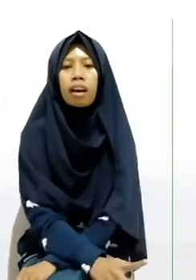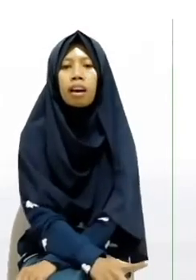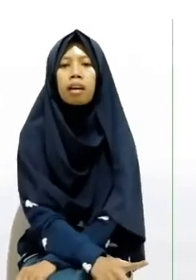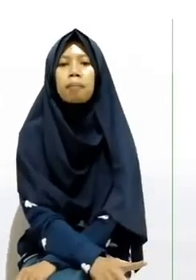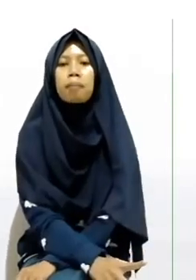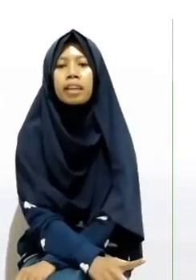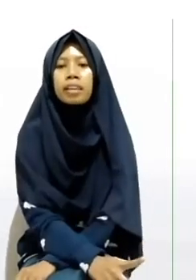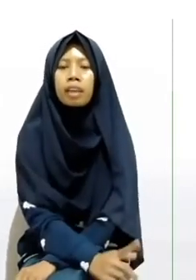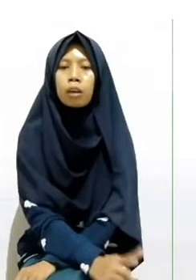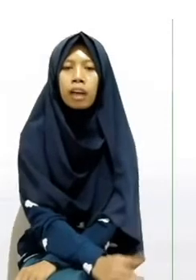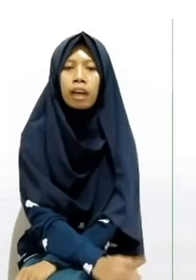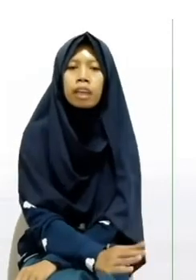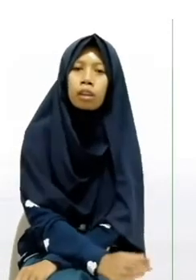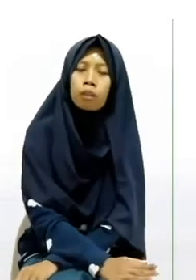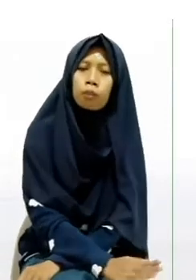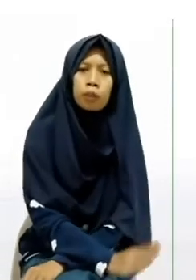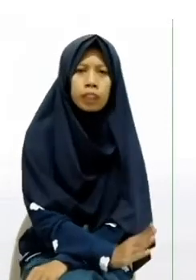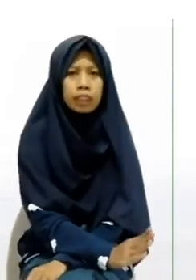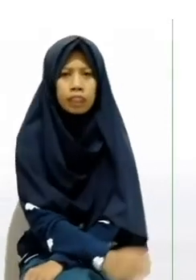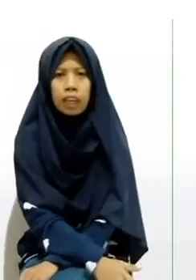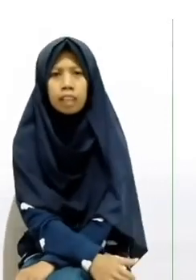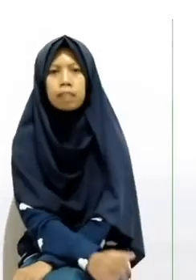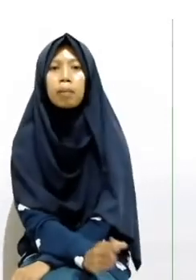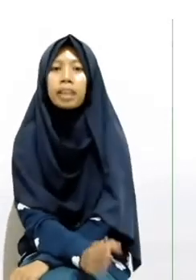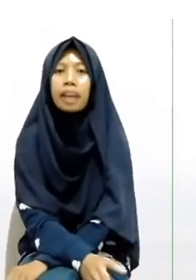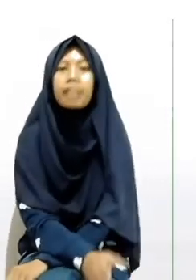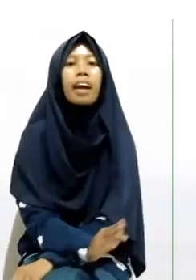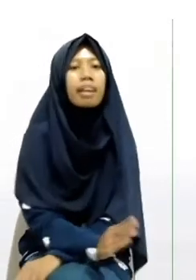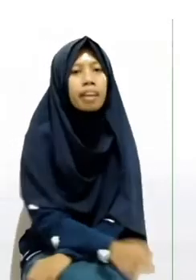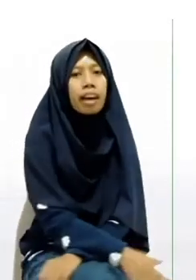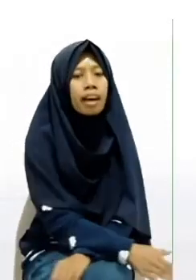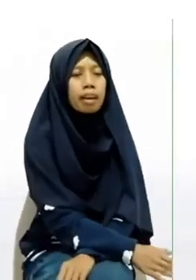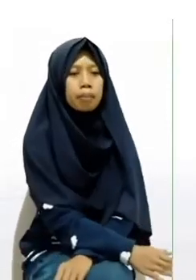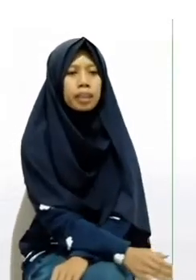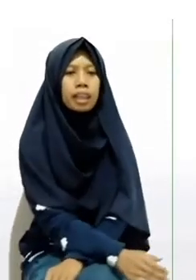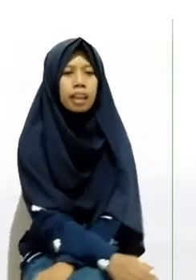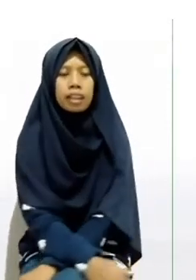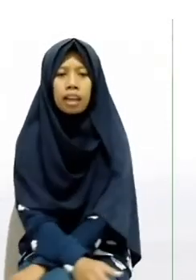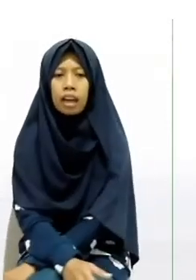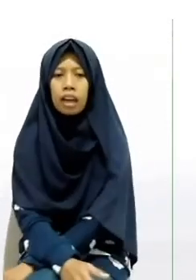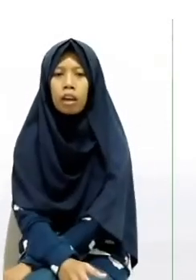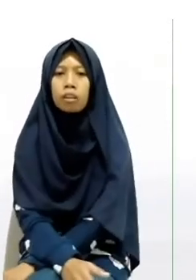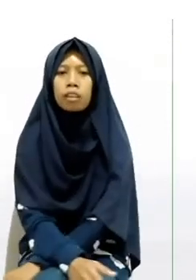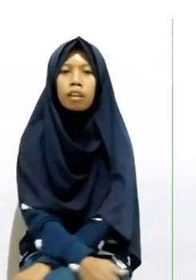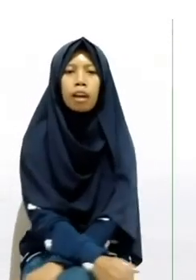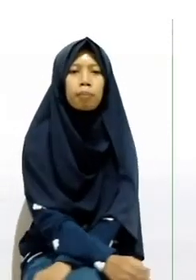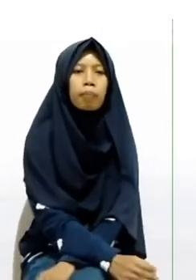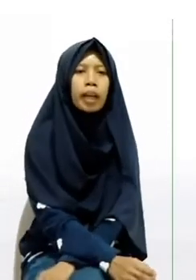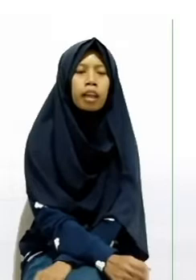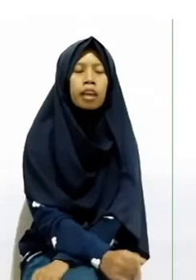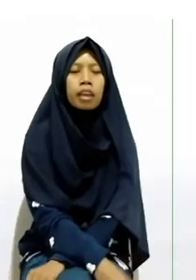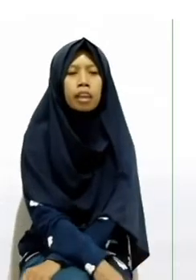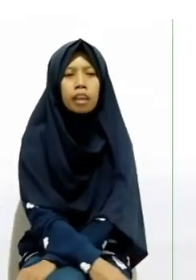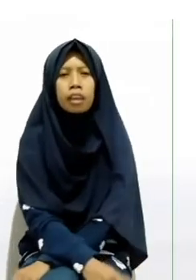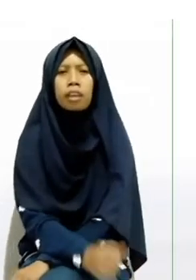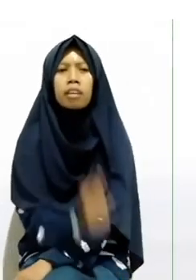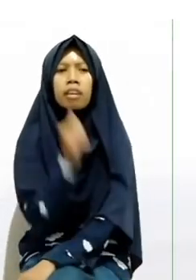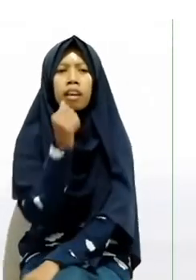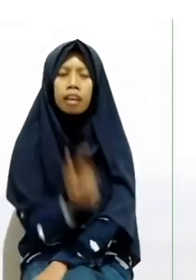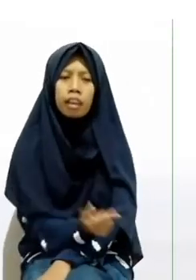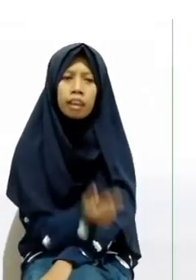sekolah dari sekolah itu fungsinya cute cat Anda misalnya kalau terdengar file